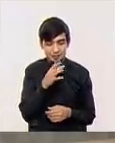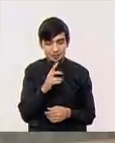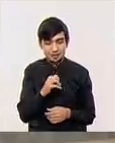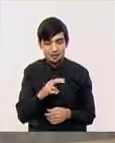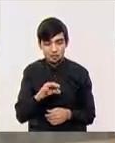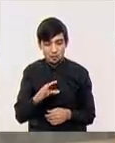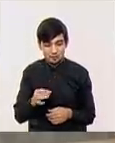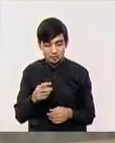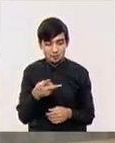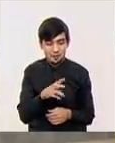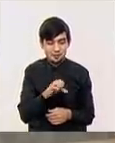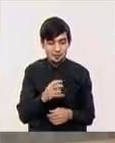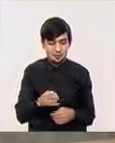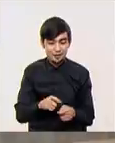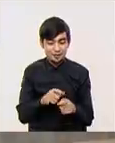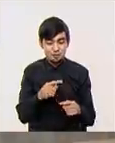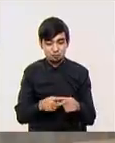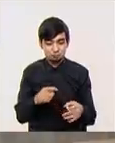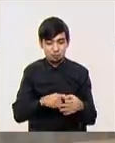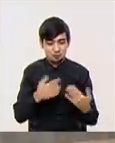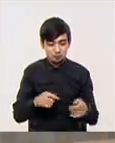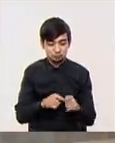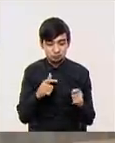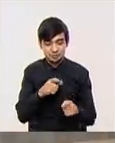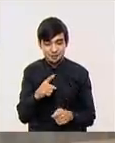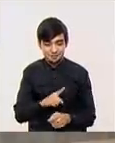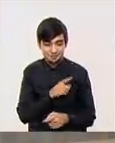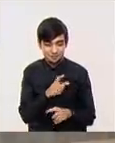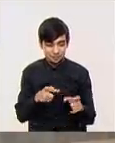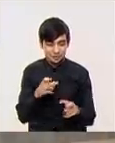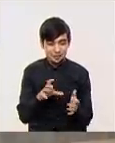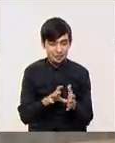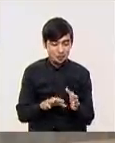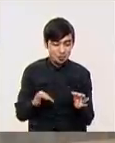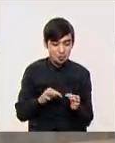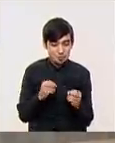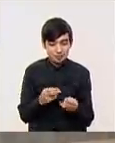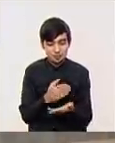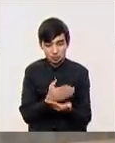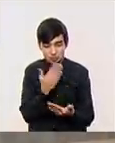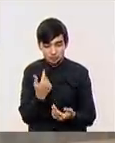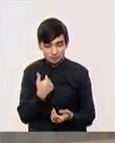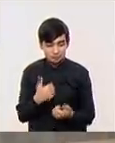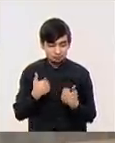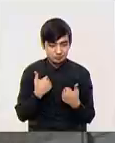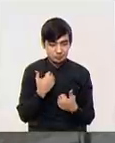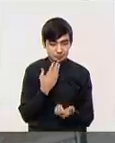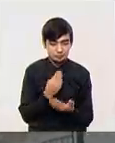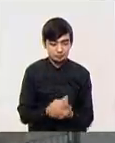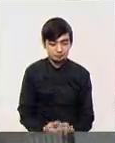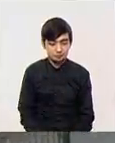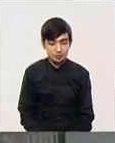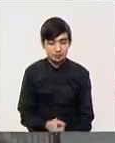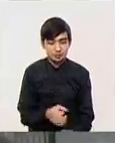екі станцияның іске қосылуы арқылы біз газ саласы мамандары энергетикалық қауіпсіздікті қамтамасыз етуге өз үлесімізді қосып отырмыз.